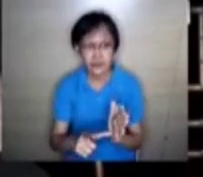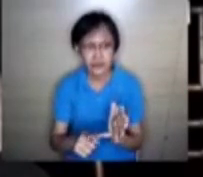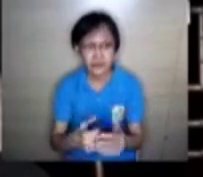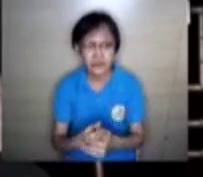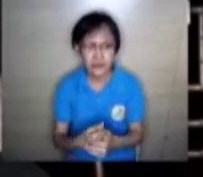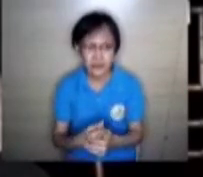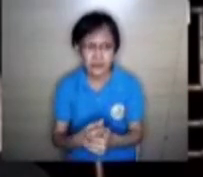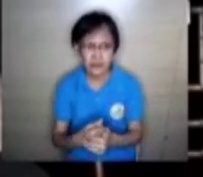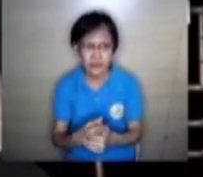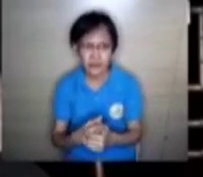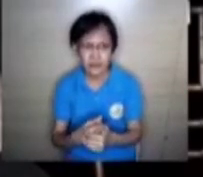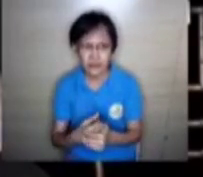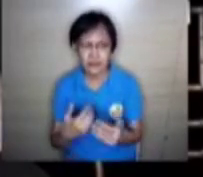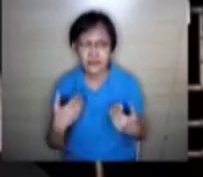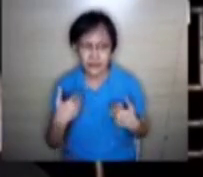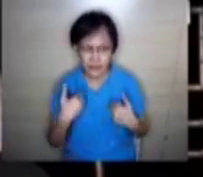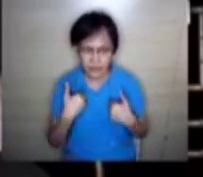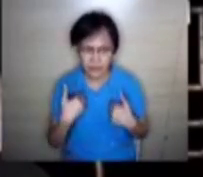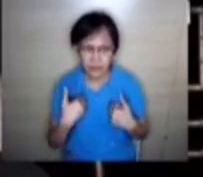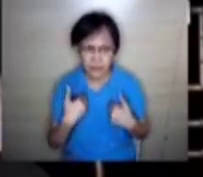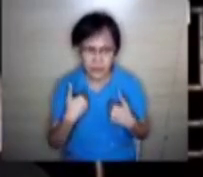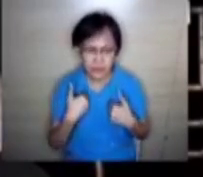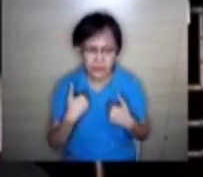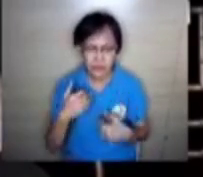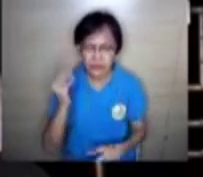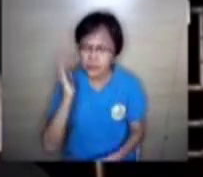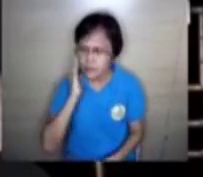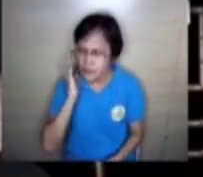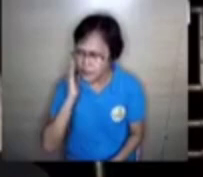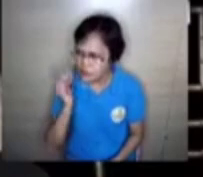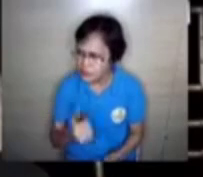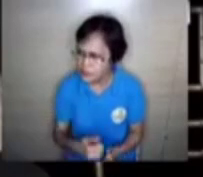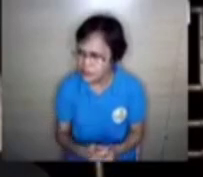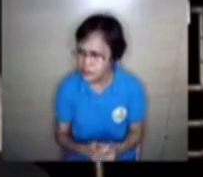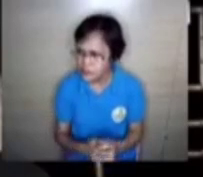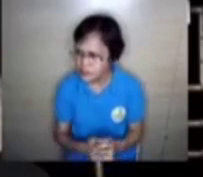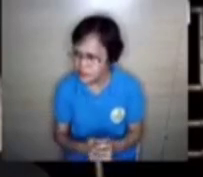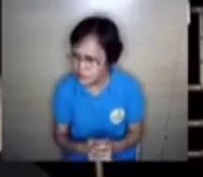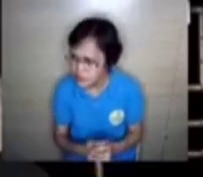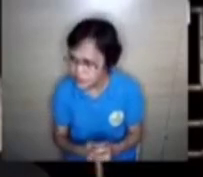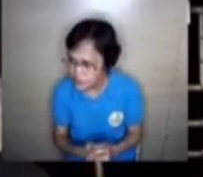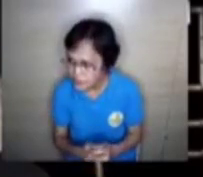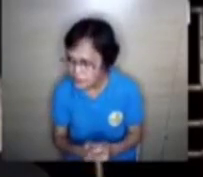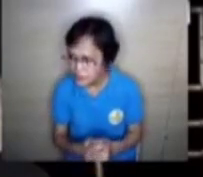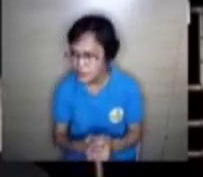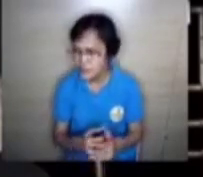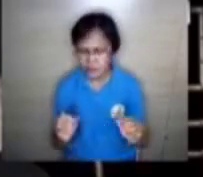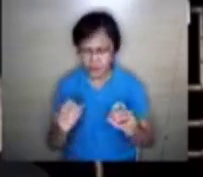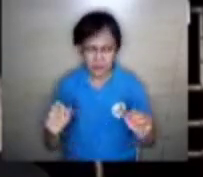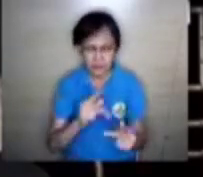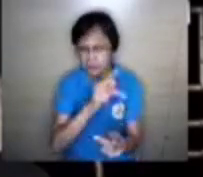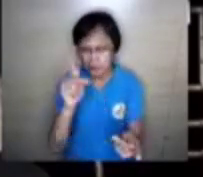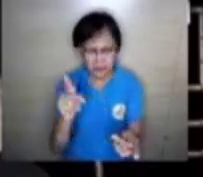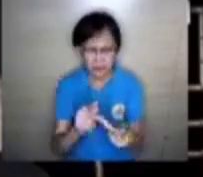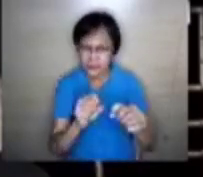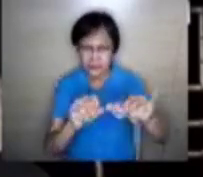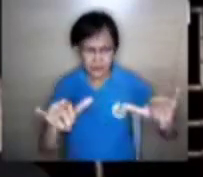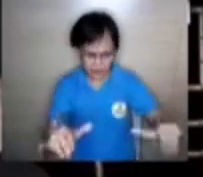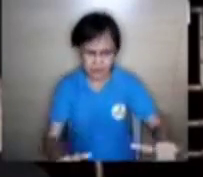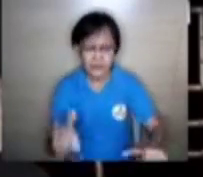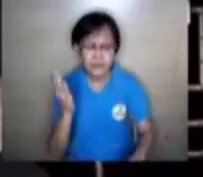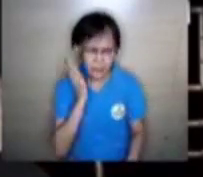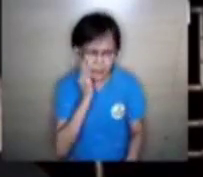pa sa perpekto ang sistema. Alam po natin yan. Pihado, may mali pa rin nangyayari, pero uunti-untiin natin ito.